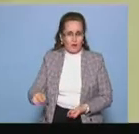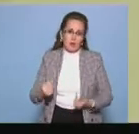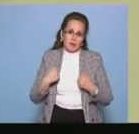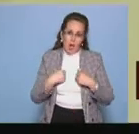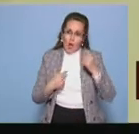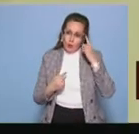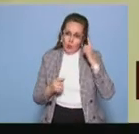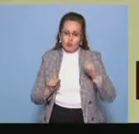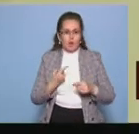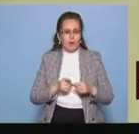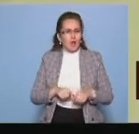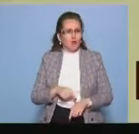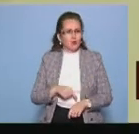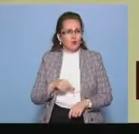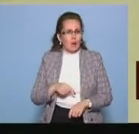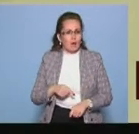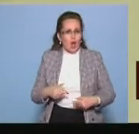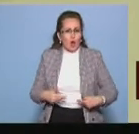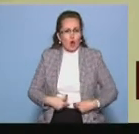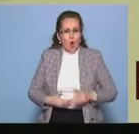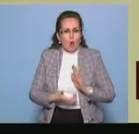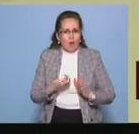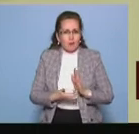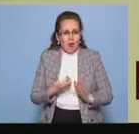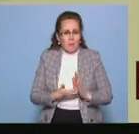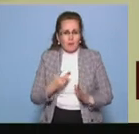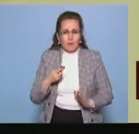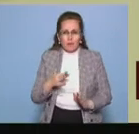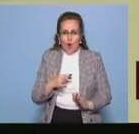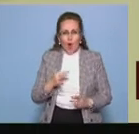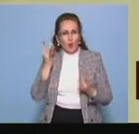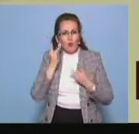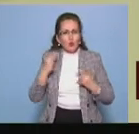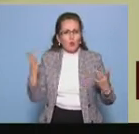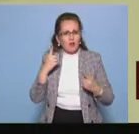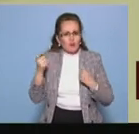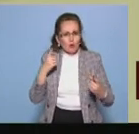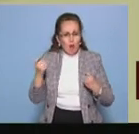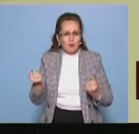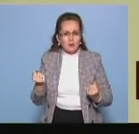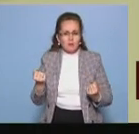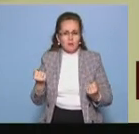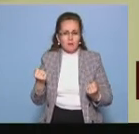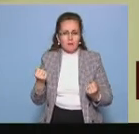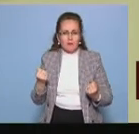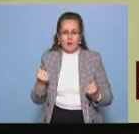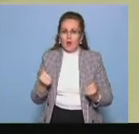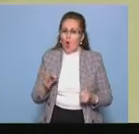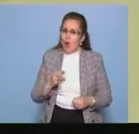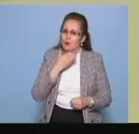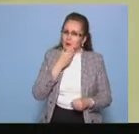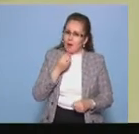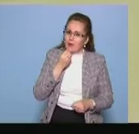думаю, что вот это ощущение голода по этнокультурной информации, по объективной информации о красоте